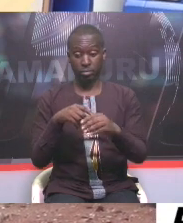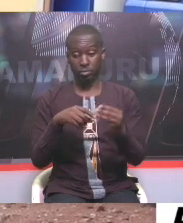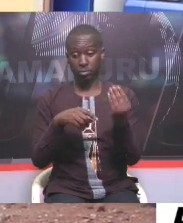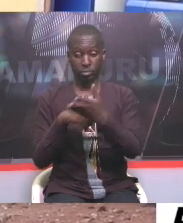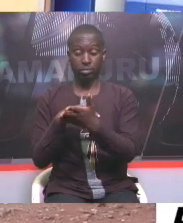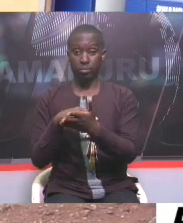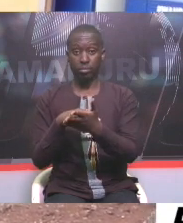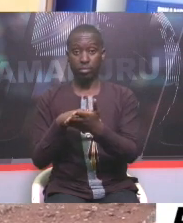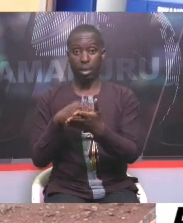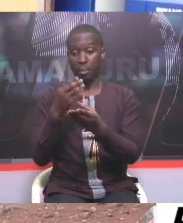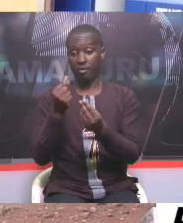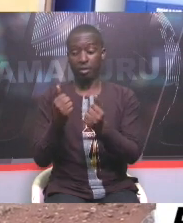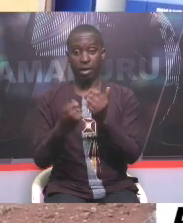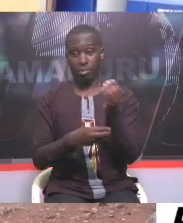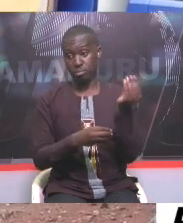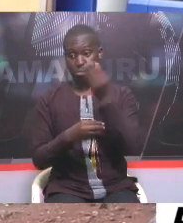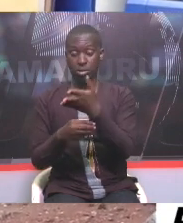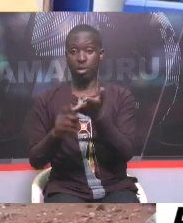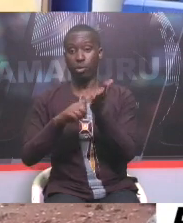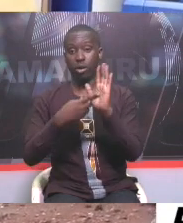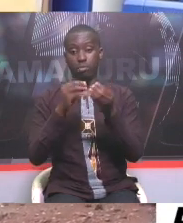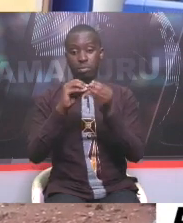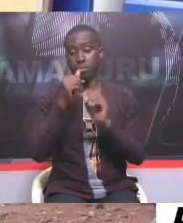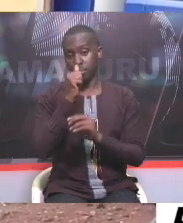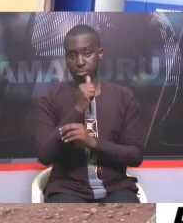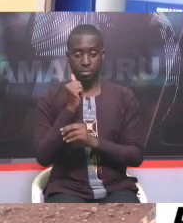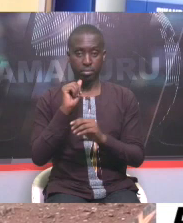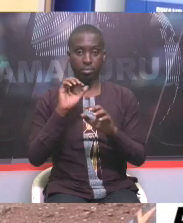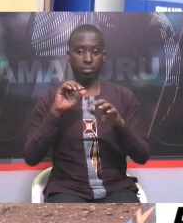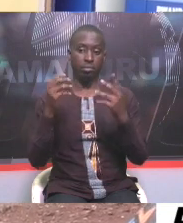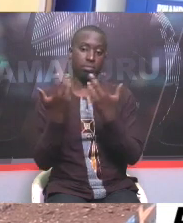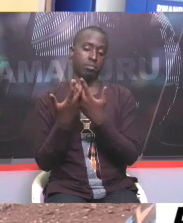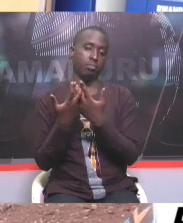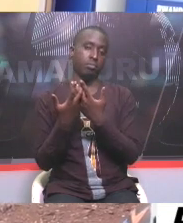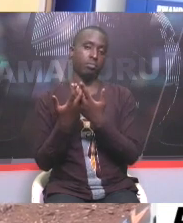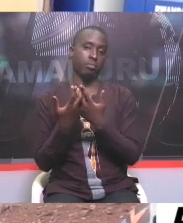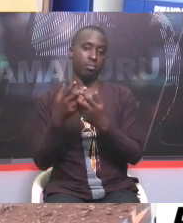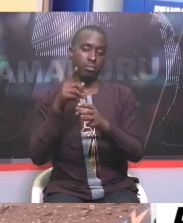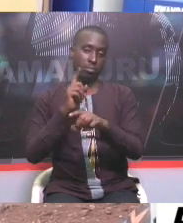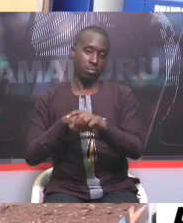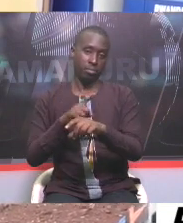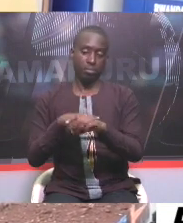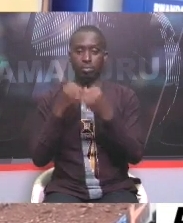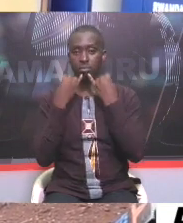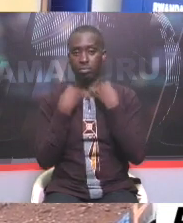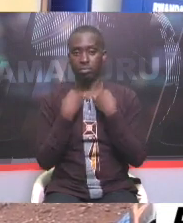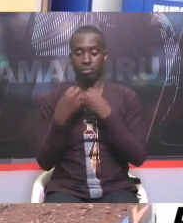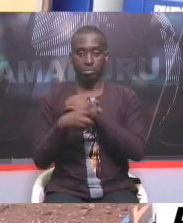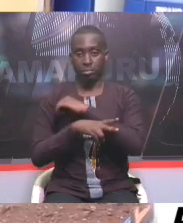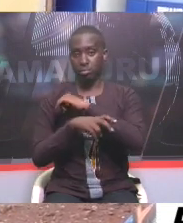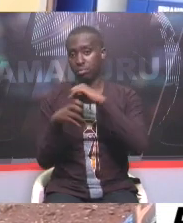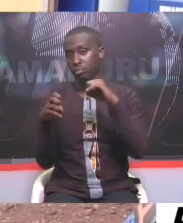uri kubikurira umuntu kugaragaza umubare wawe w'ibanga noneho kubijyanye yuko hari igihe aza kutubwira yuko